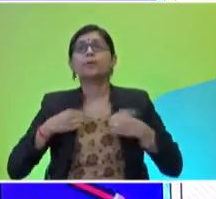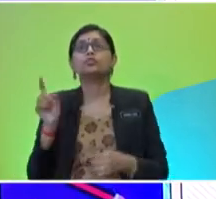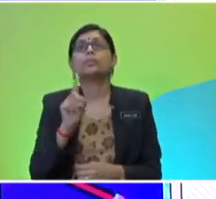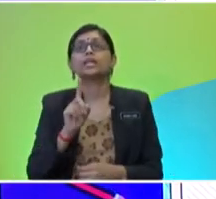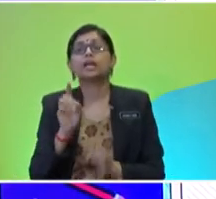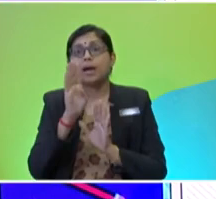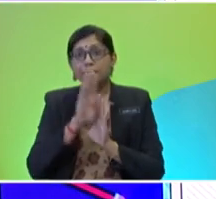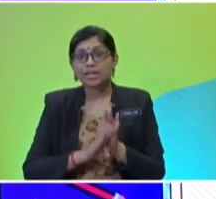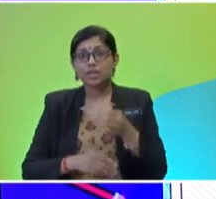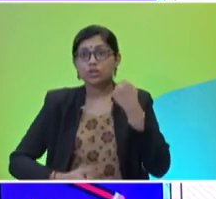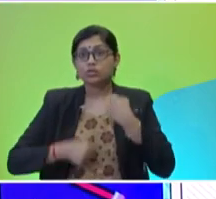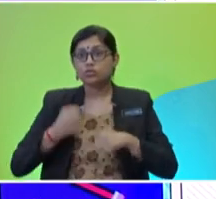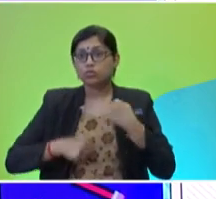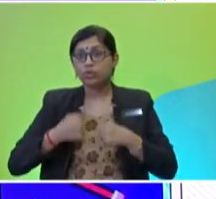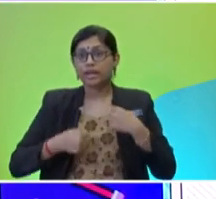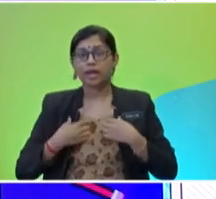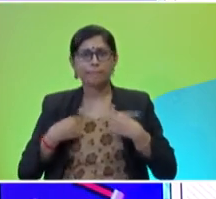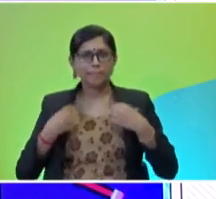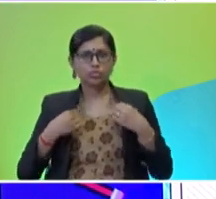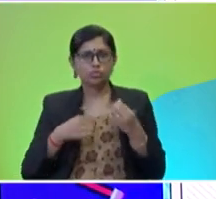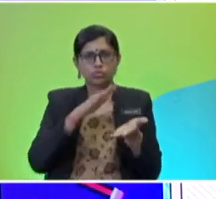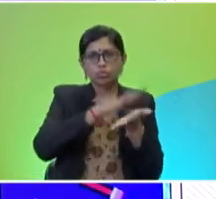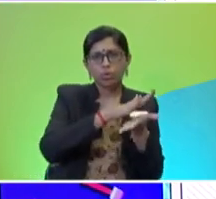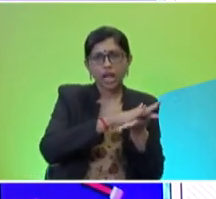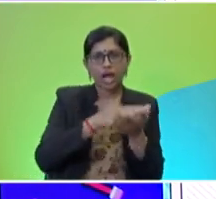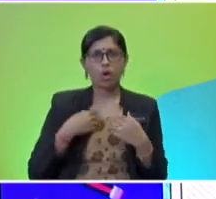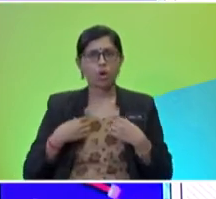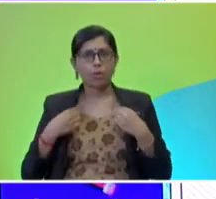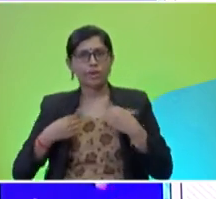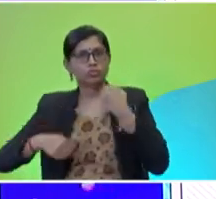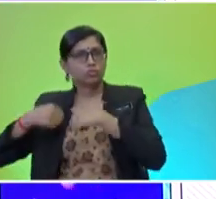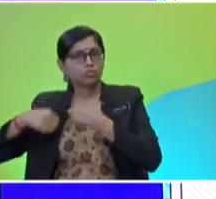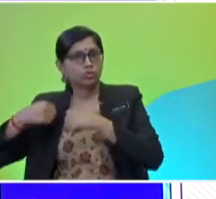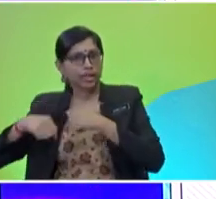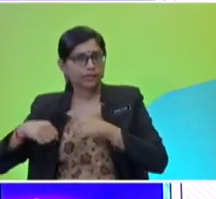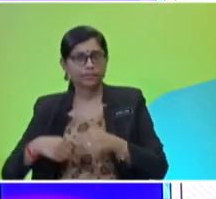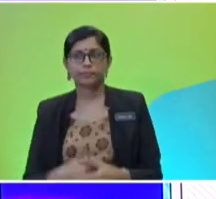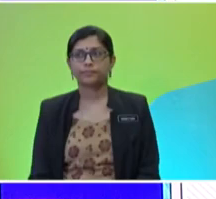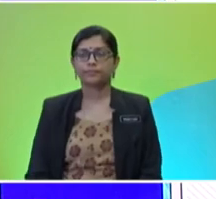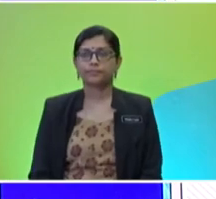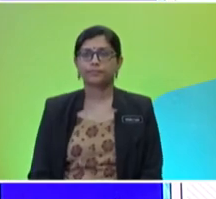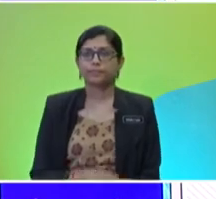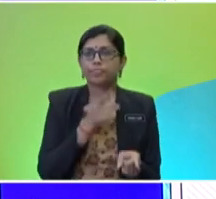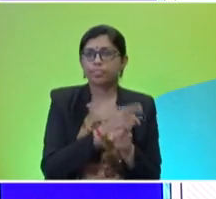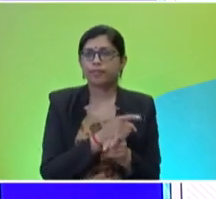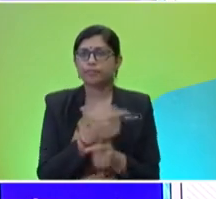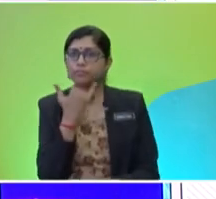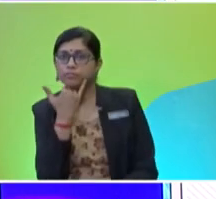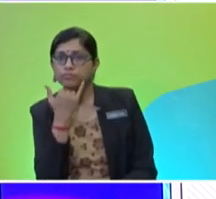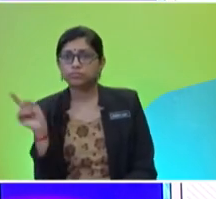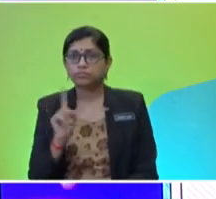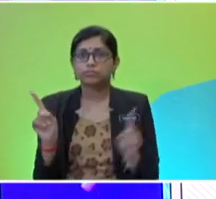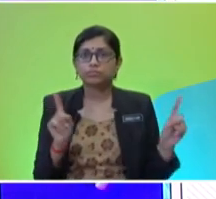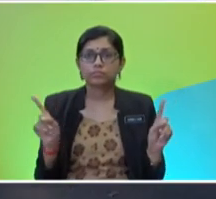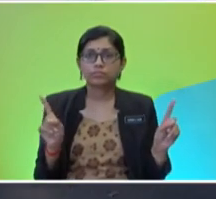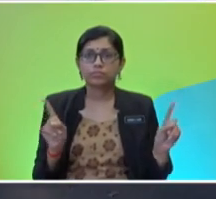mana? Bersukan sesuai tak kalau kita pakai pakaian seragam? Apa? Tidak sesuai. Mana sesuai cikgu?